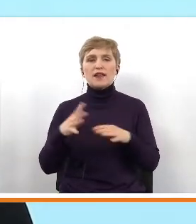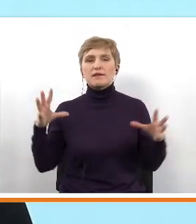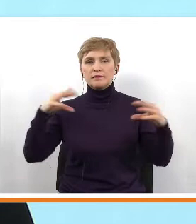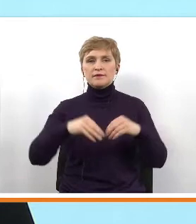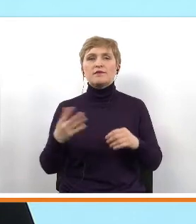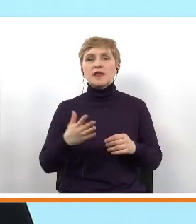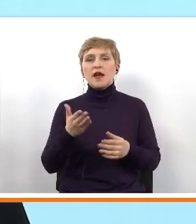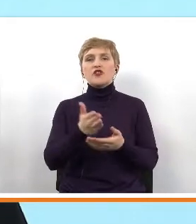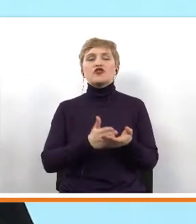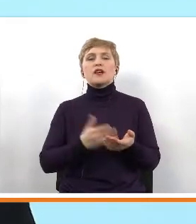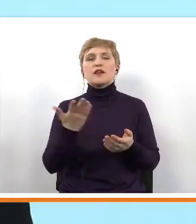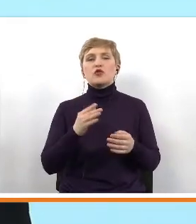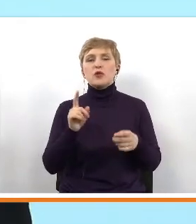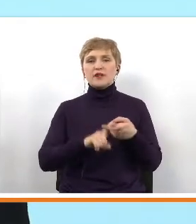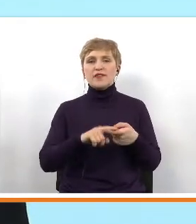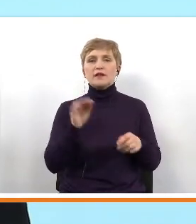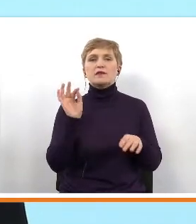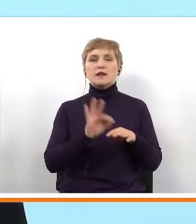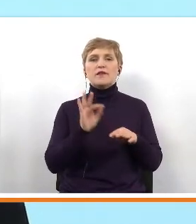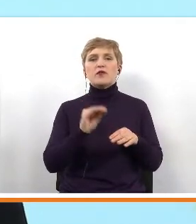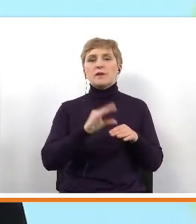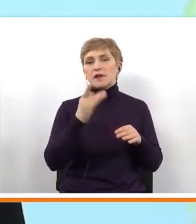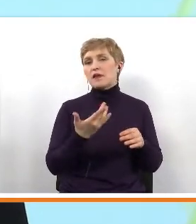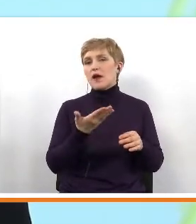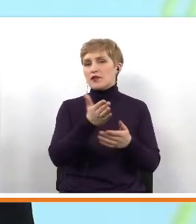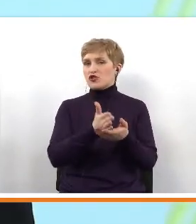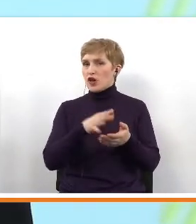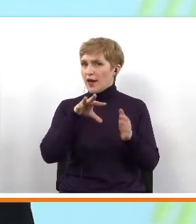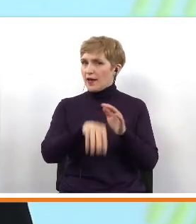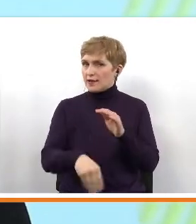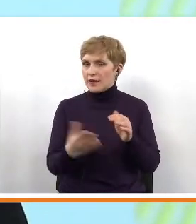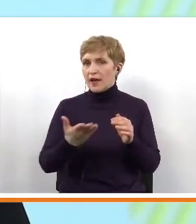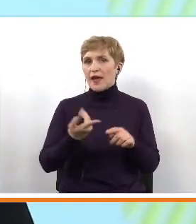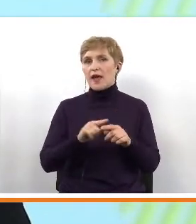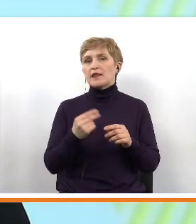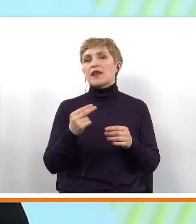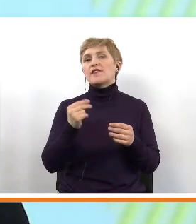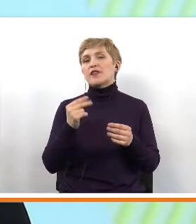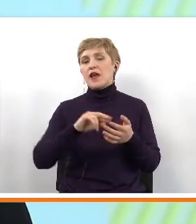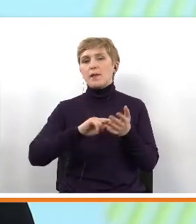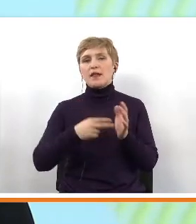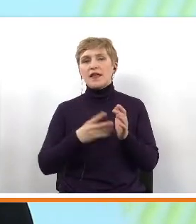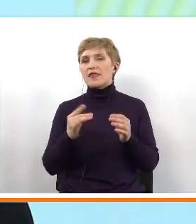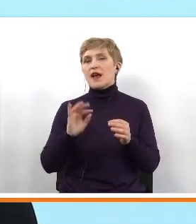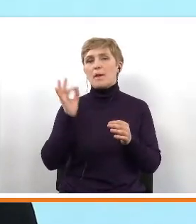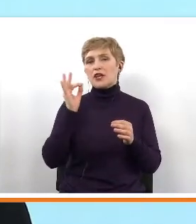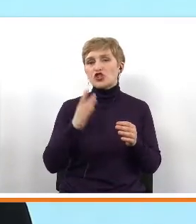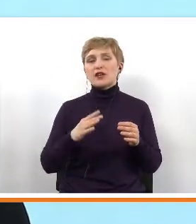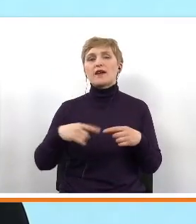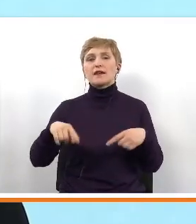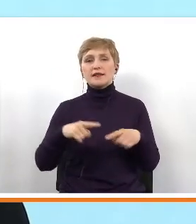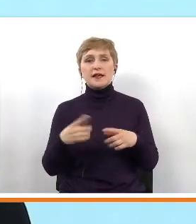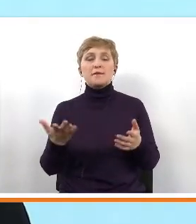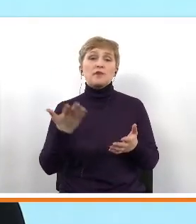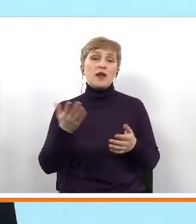касающаяся целевого капитала, является его неотъемлемой частью, и это вот и есть финансовый план некоммерческой организации, либо мы живем, как